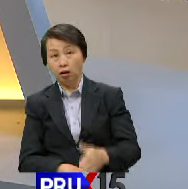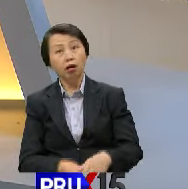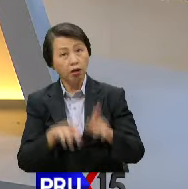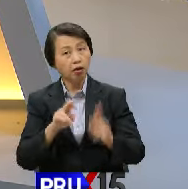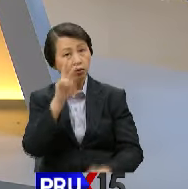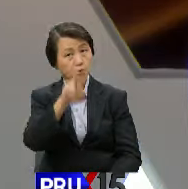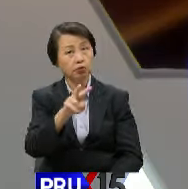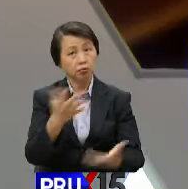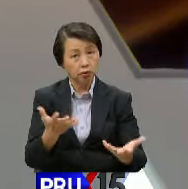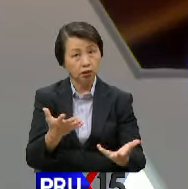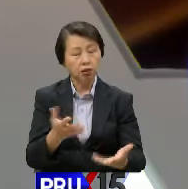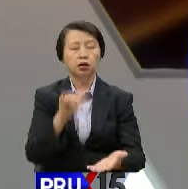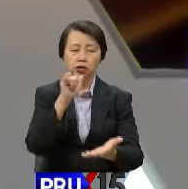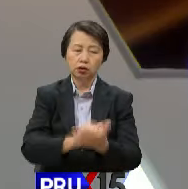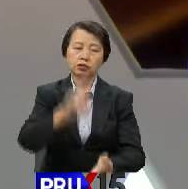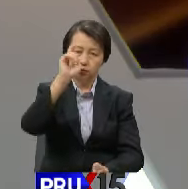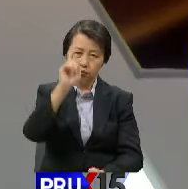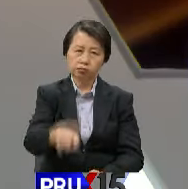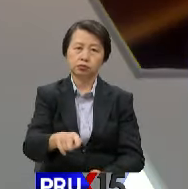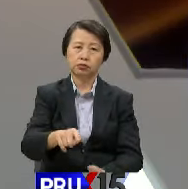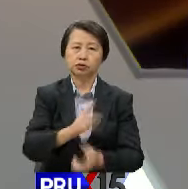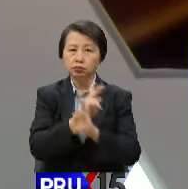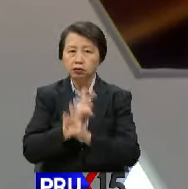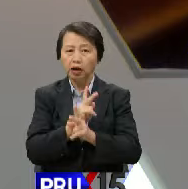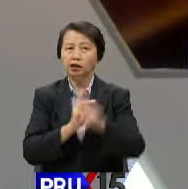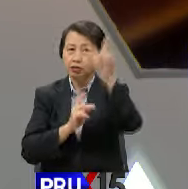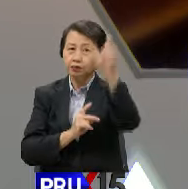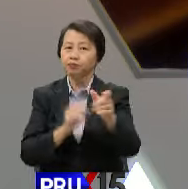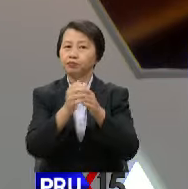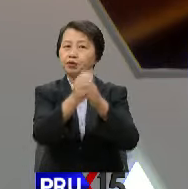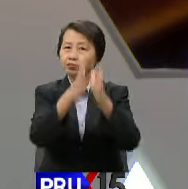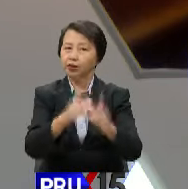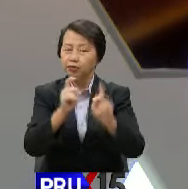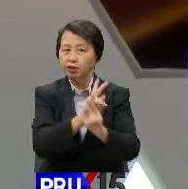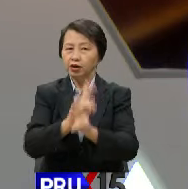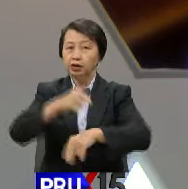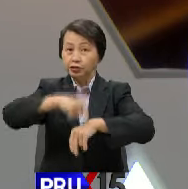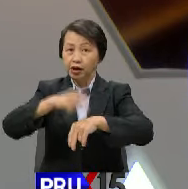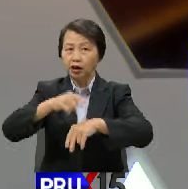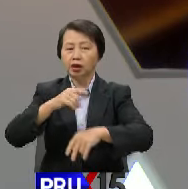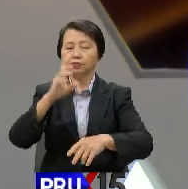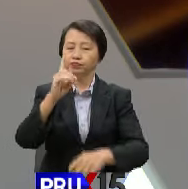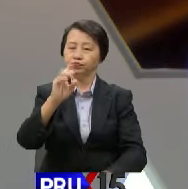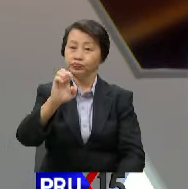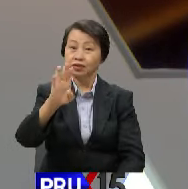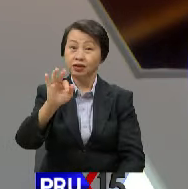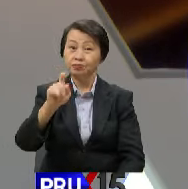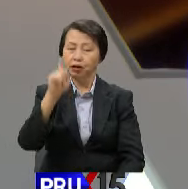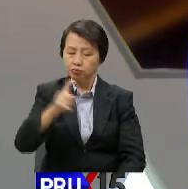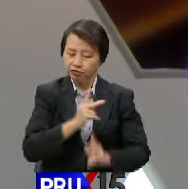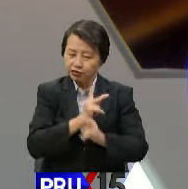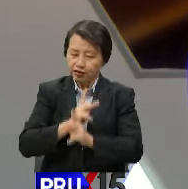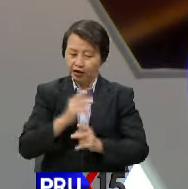itu Belumlah dijaga lah apabila waktu berdebat begitu juga dari